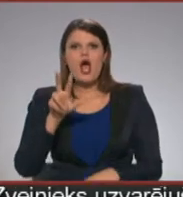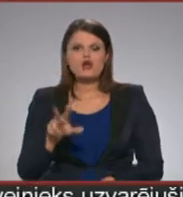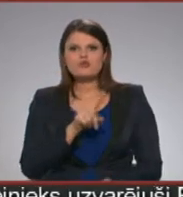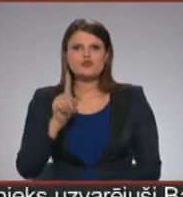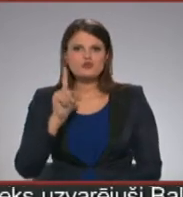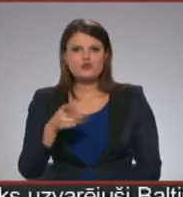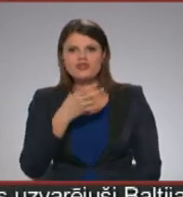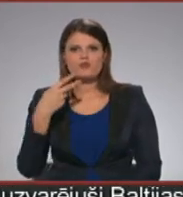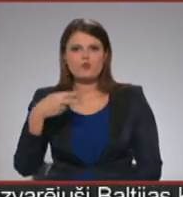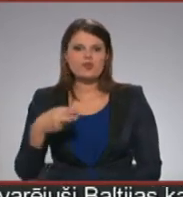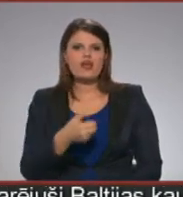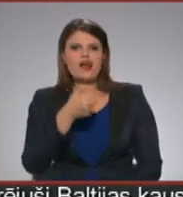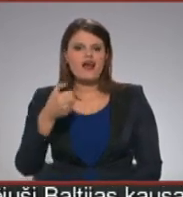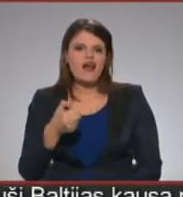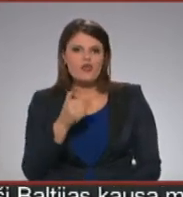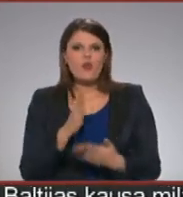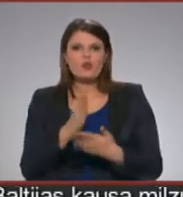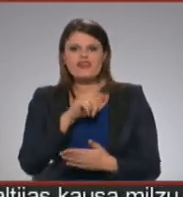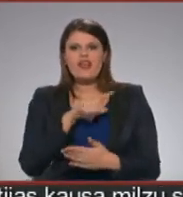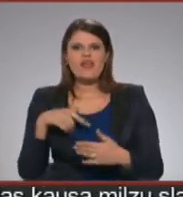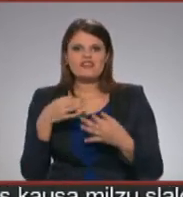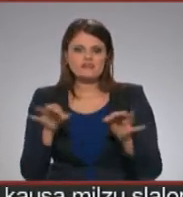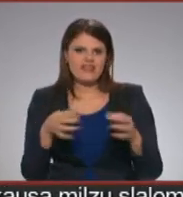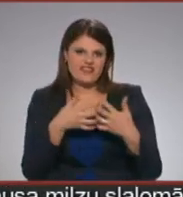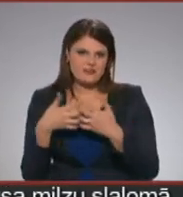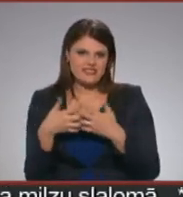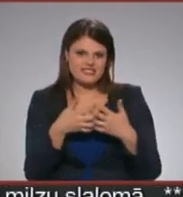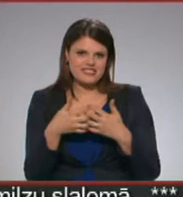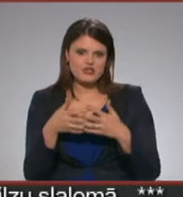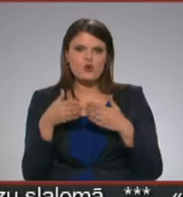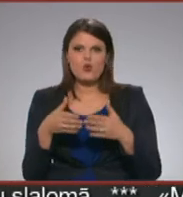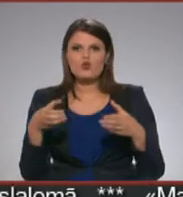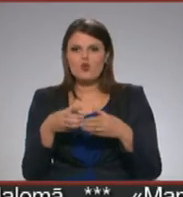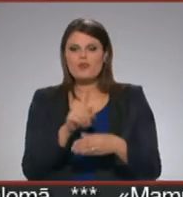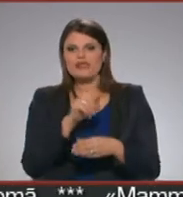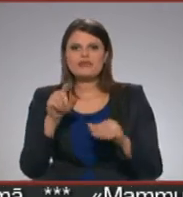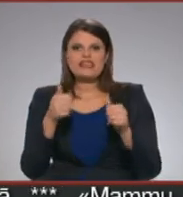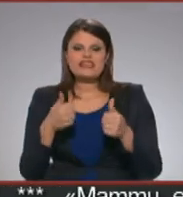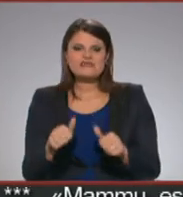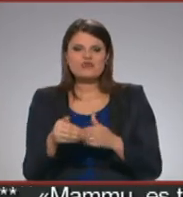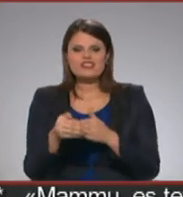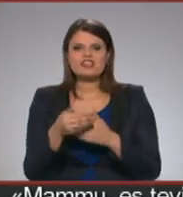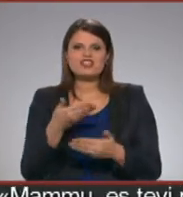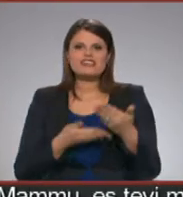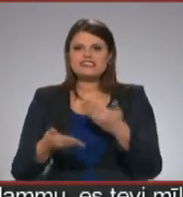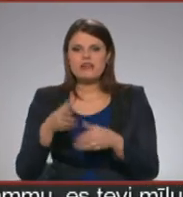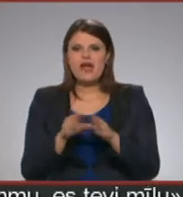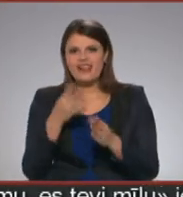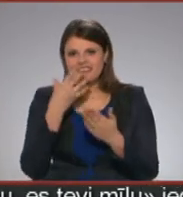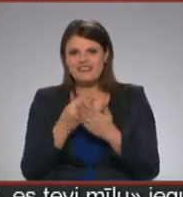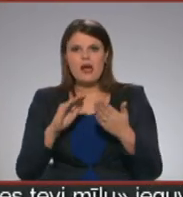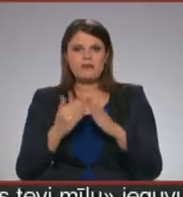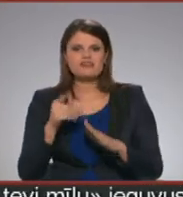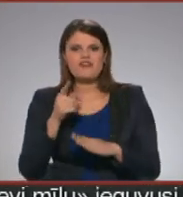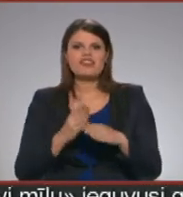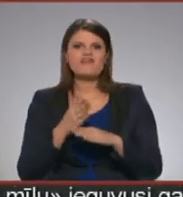1918. 1920. Gadā norisinājās Latvijas brīvības cīņas. Kuģu komandām ir izveidojusies cieša sadarbība ar savām pilsētām.